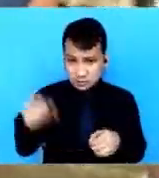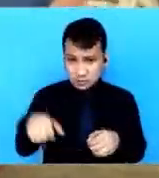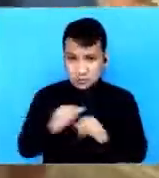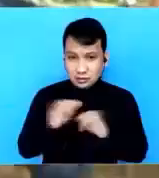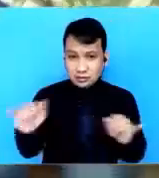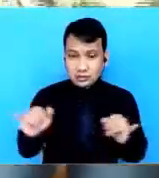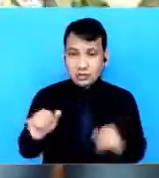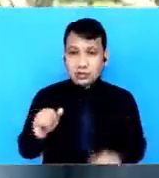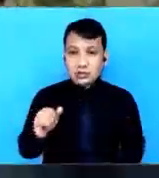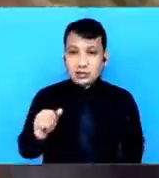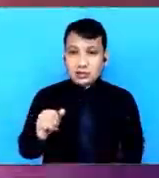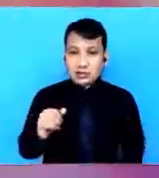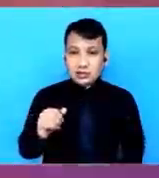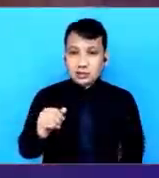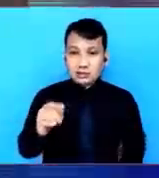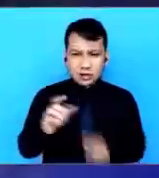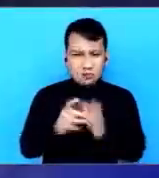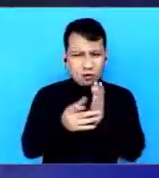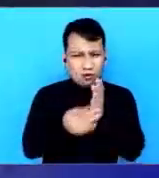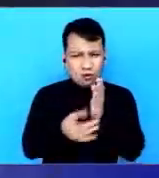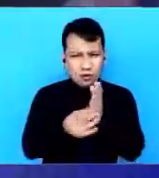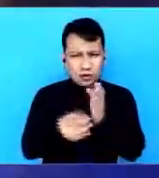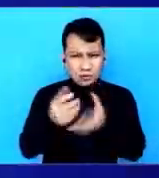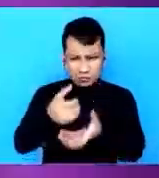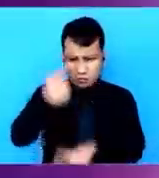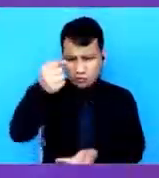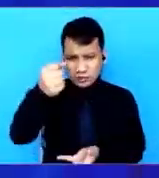plastic na bote ng langis.